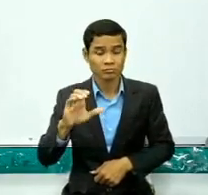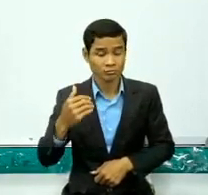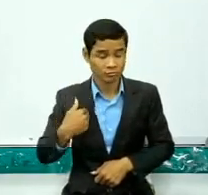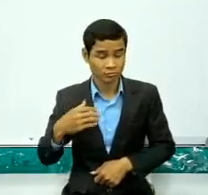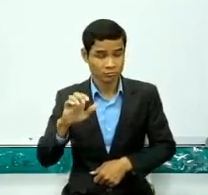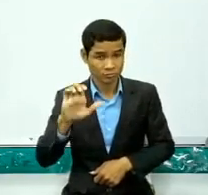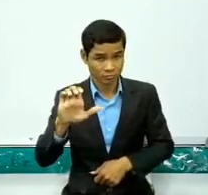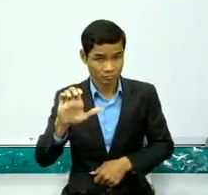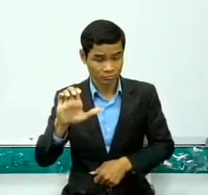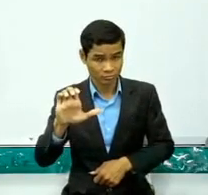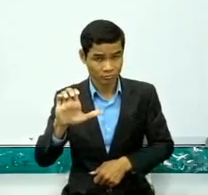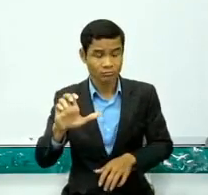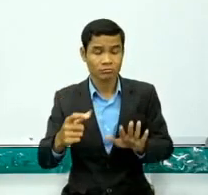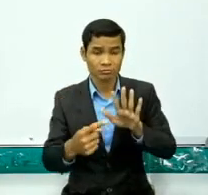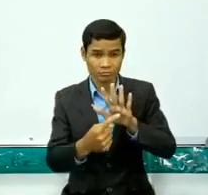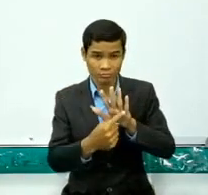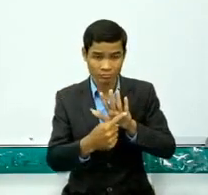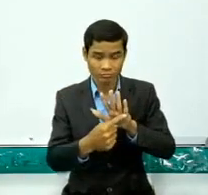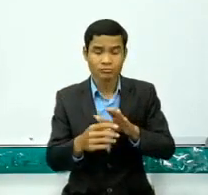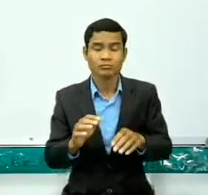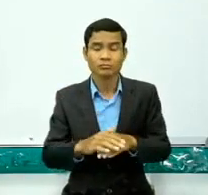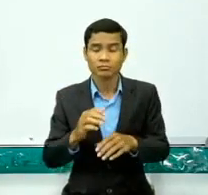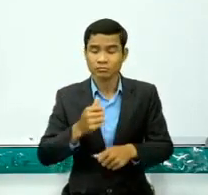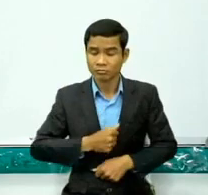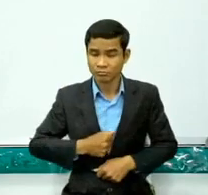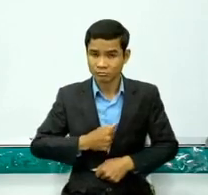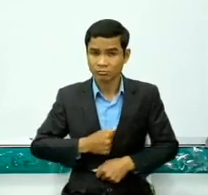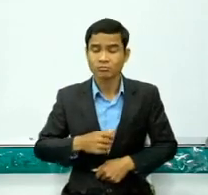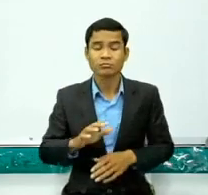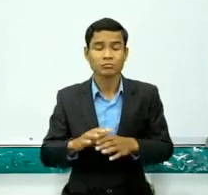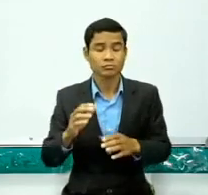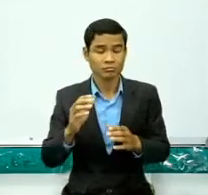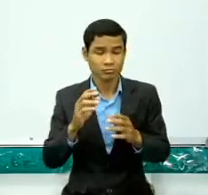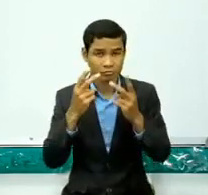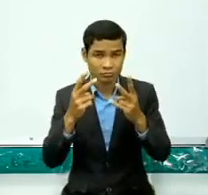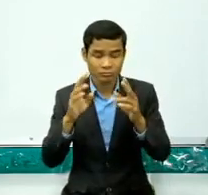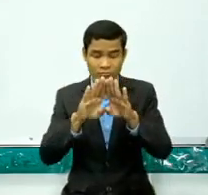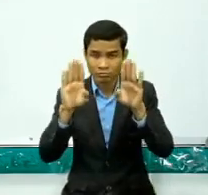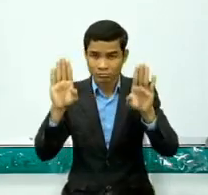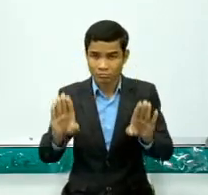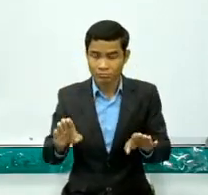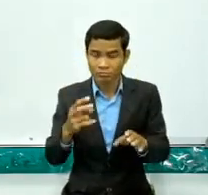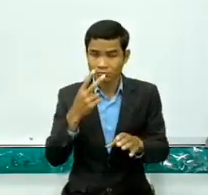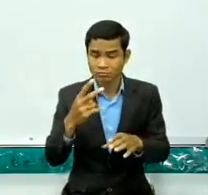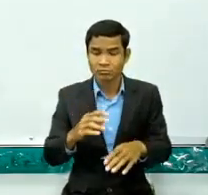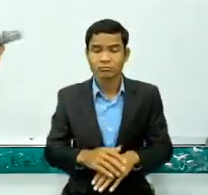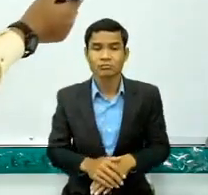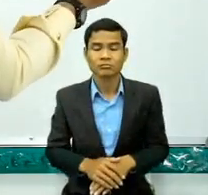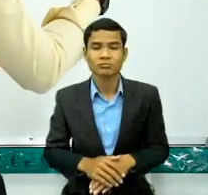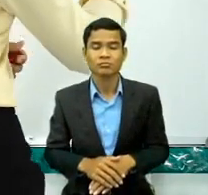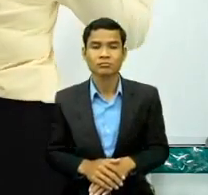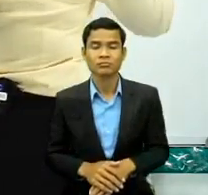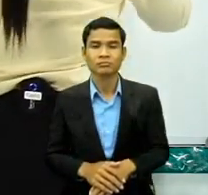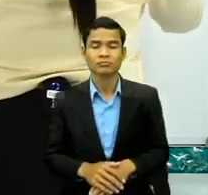ឆនិងស្រៈអឺចាកូនផ្ទៀងផ្ទាត់ជាមួយអ្នកគ្រូនៅលើក្តារខៀន